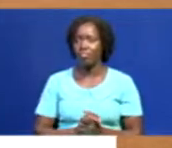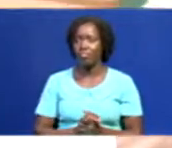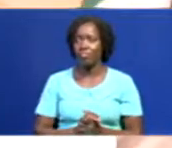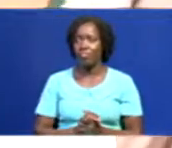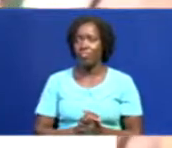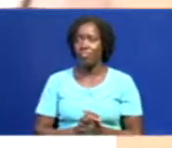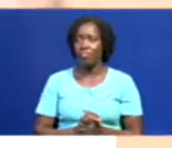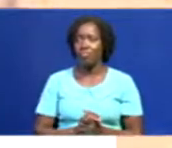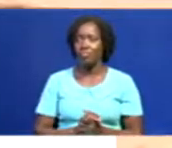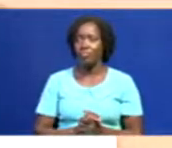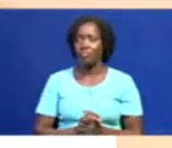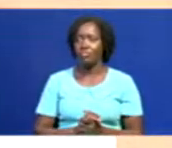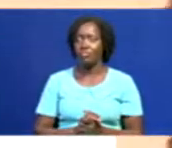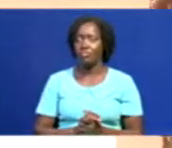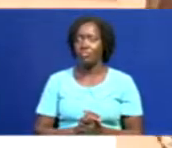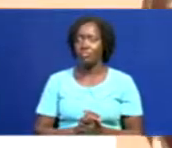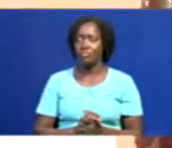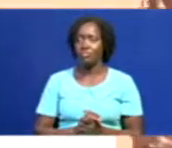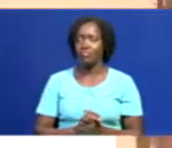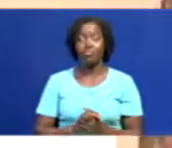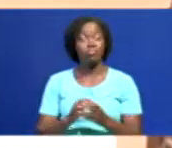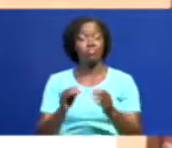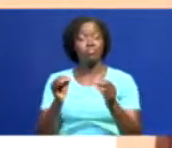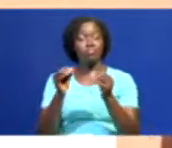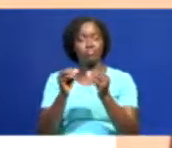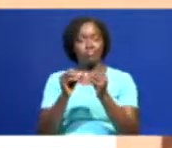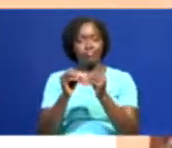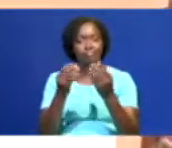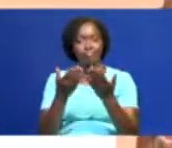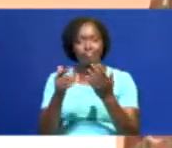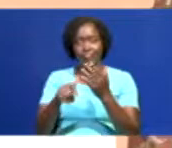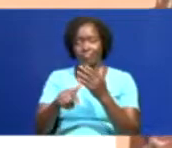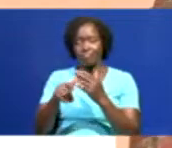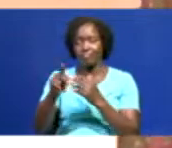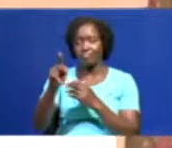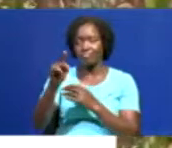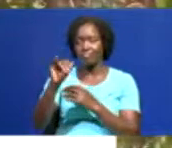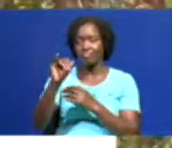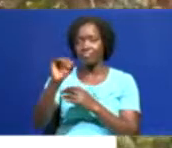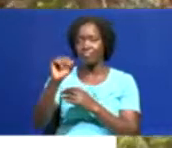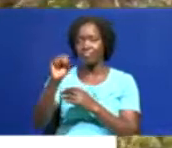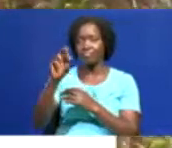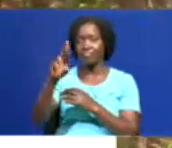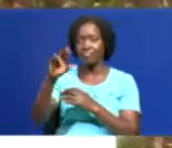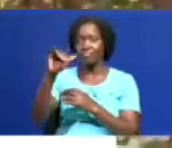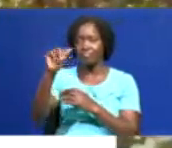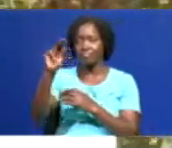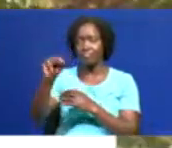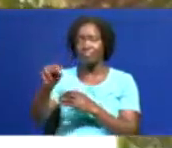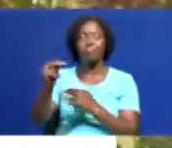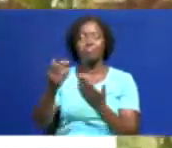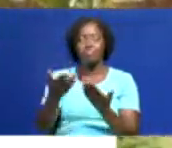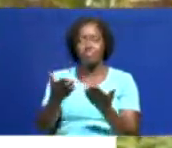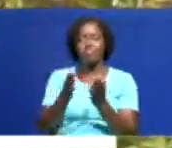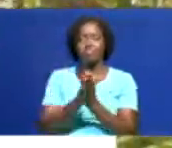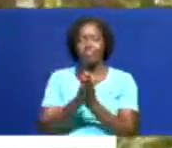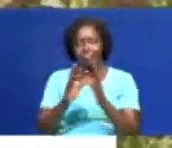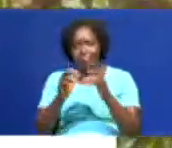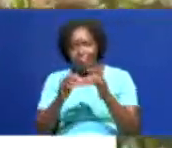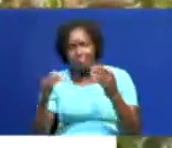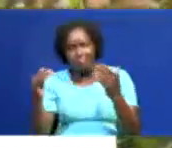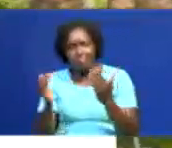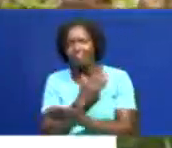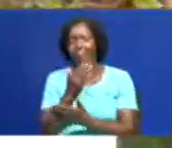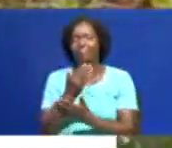Waziri wa usalama Kithure Kindiki alifanya ziara katika eneo la Kiserian Baringo Kusini kutathmini juhudi za kuwafurusha wezi wa